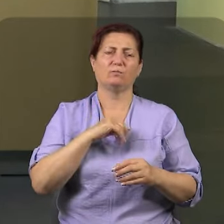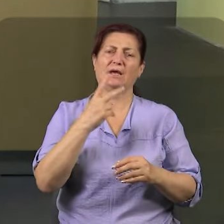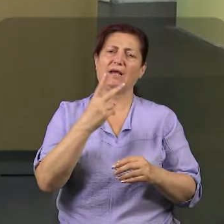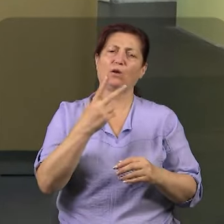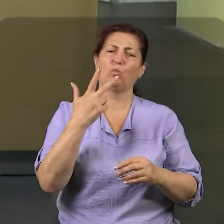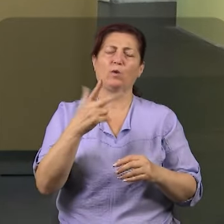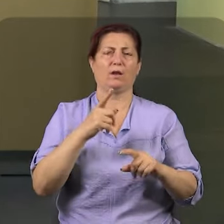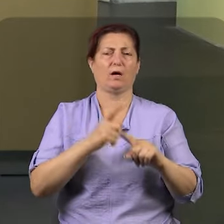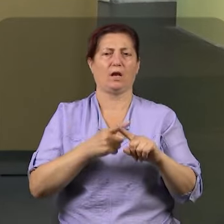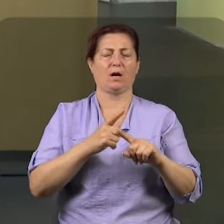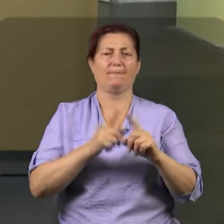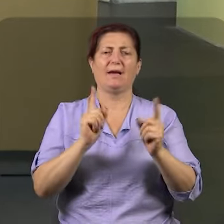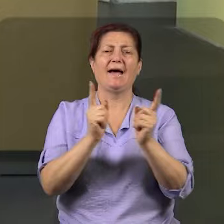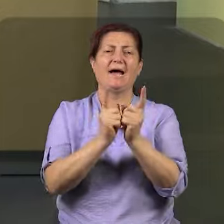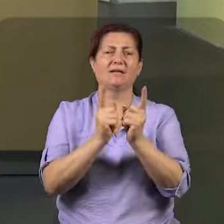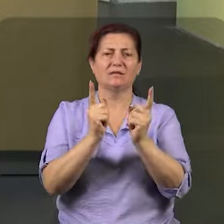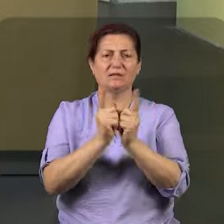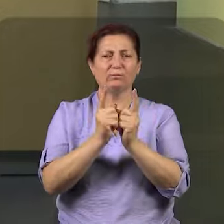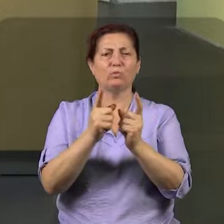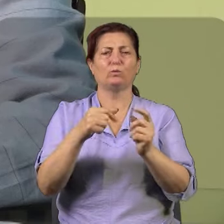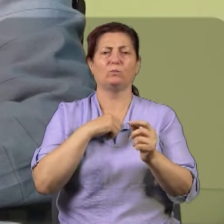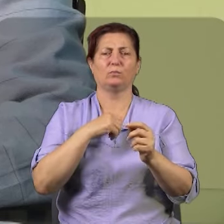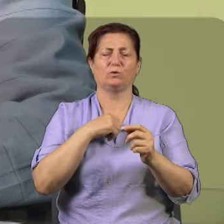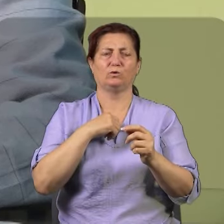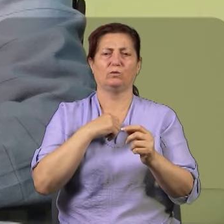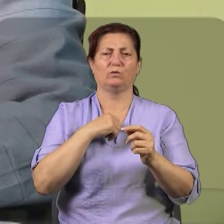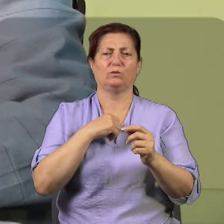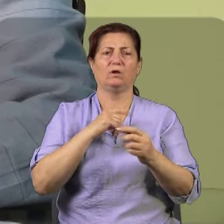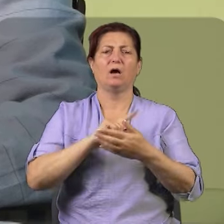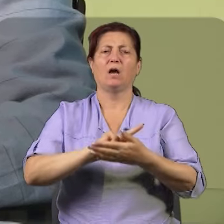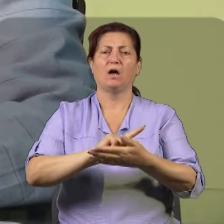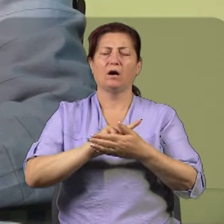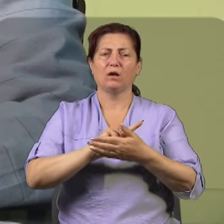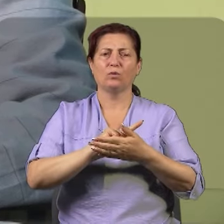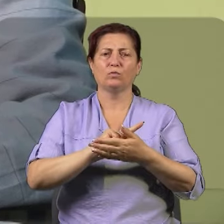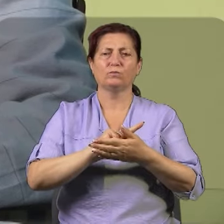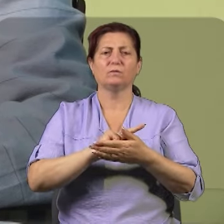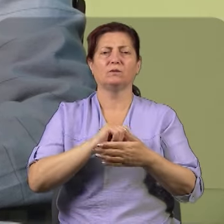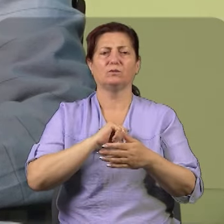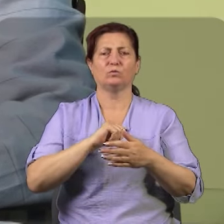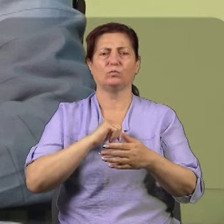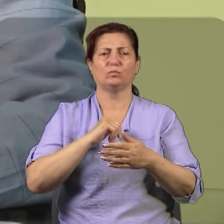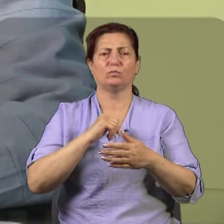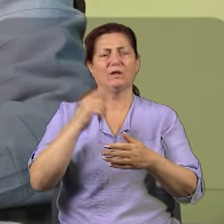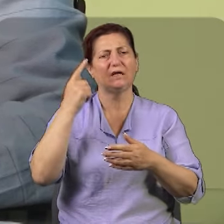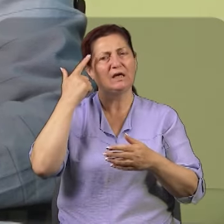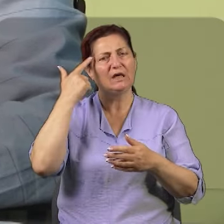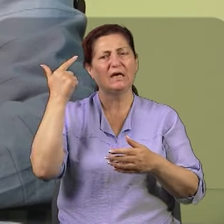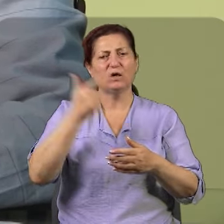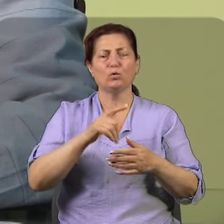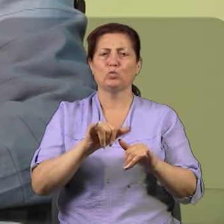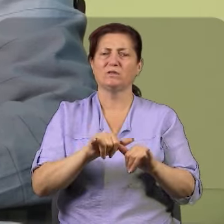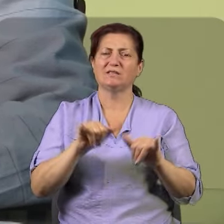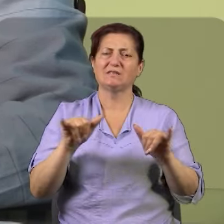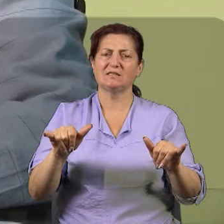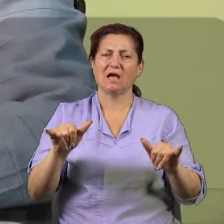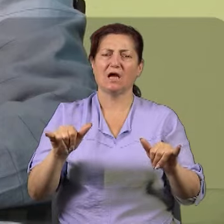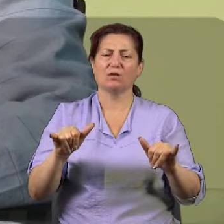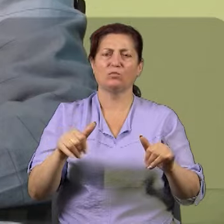երկու-երեք անգամ հանդիպում ենք այս մեր հաղորդման շրջանակում և քննարկում գիտության զարգացման, հա,